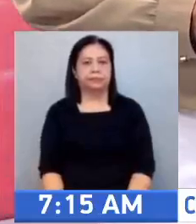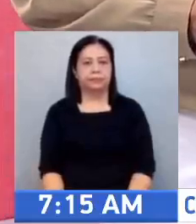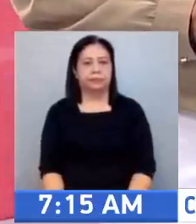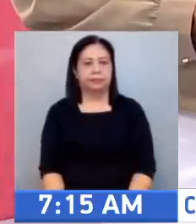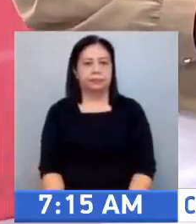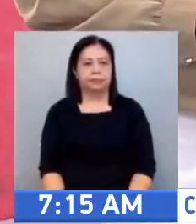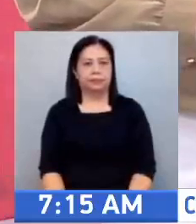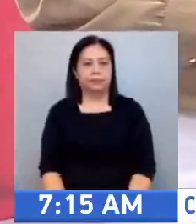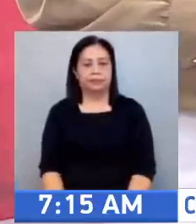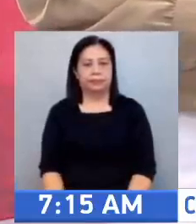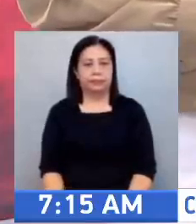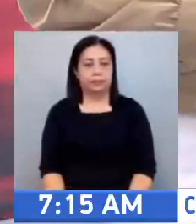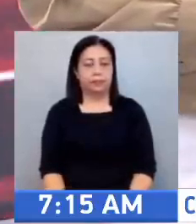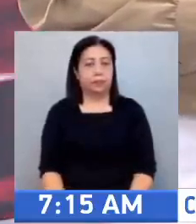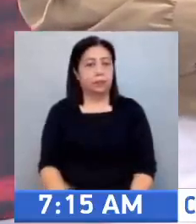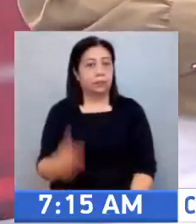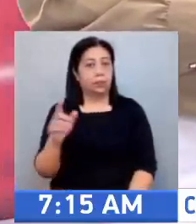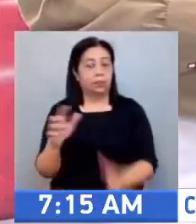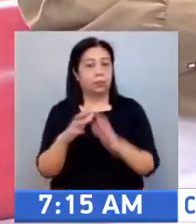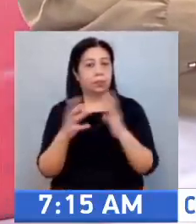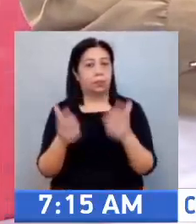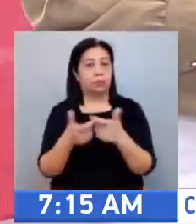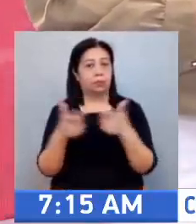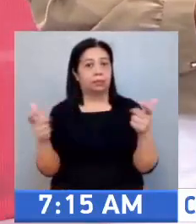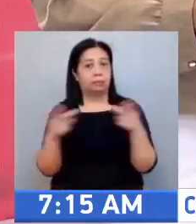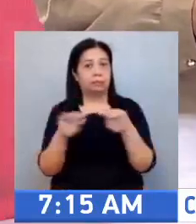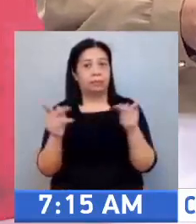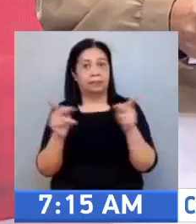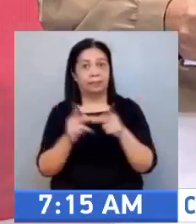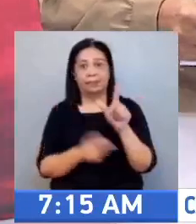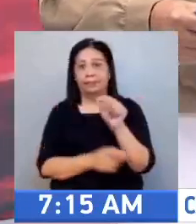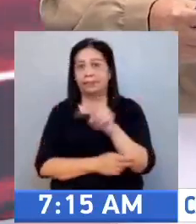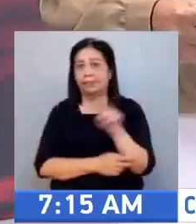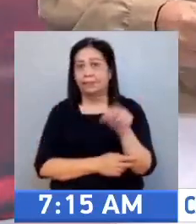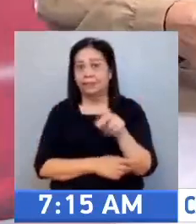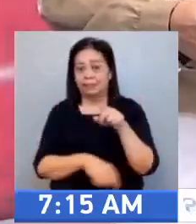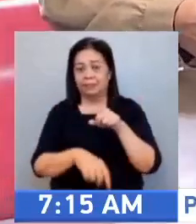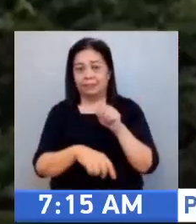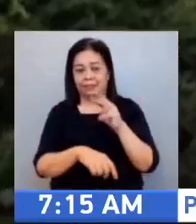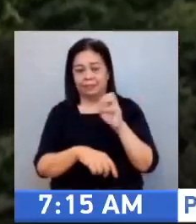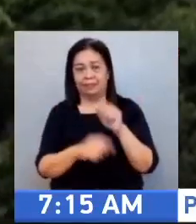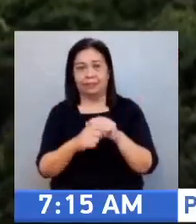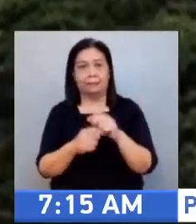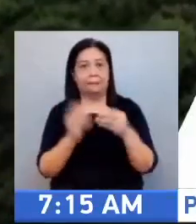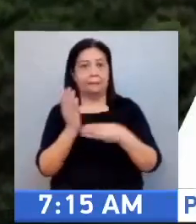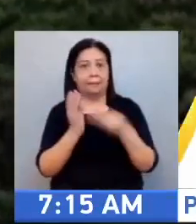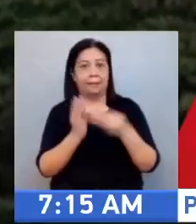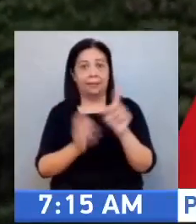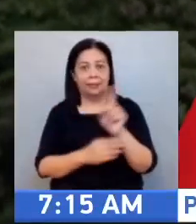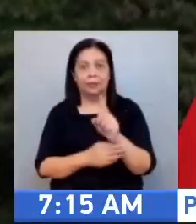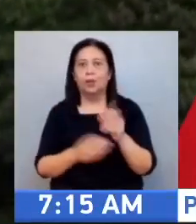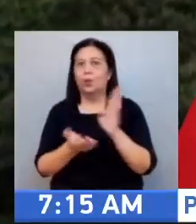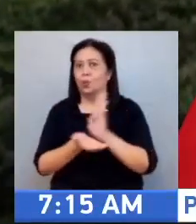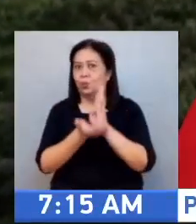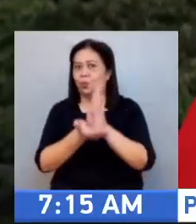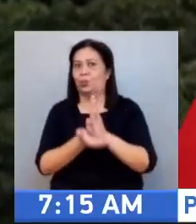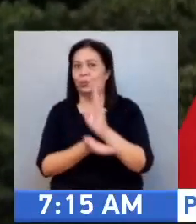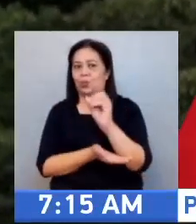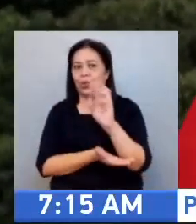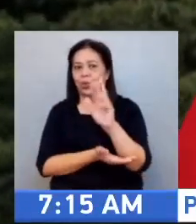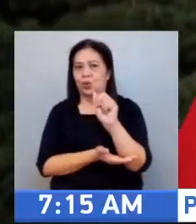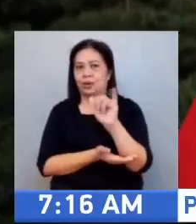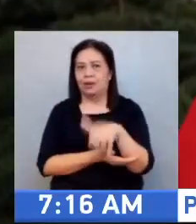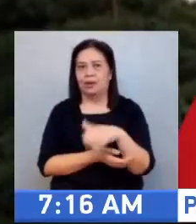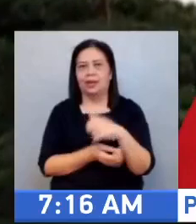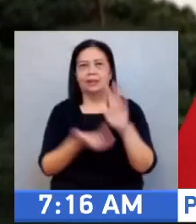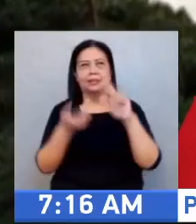Isa sa world's greatest places of 2022 ng Time Magazine, ang Boracay. Tinawag ng Time na Paradise Reborn ang sikat na White